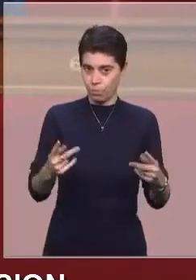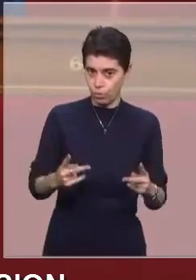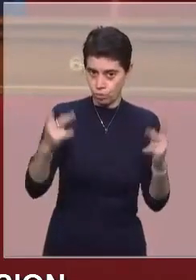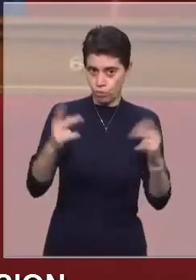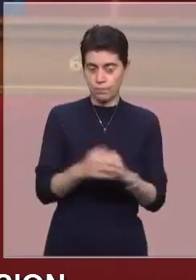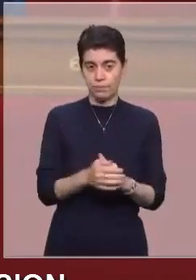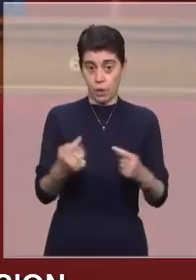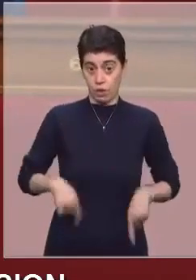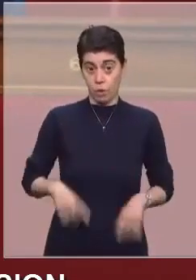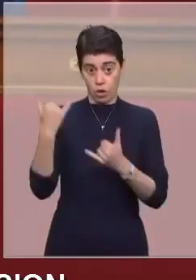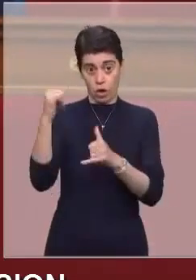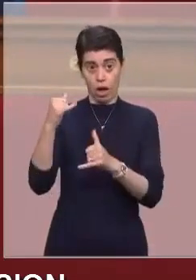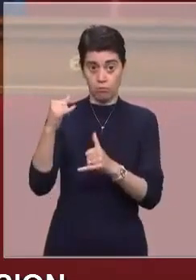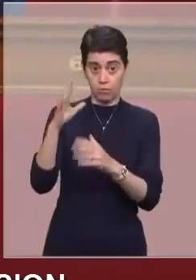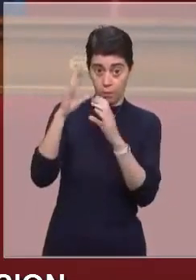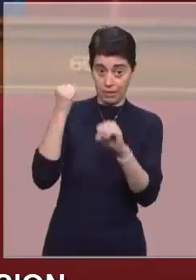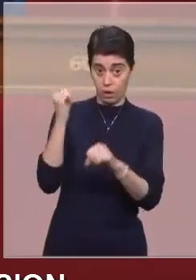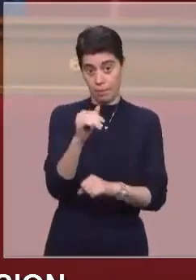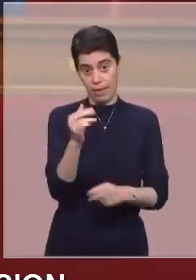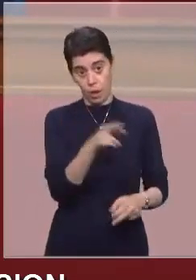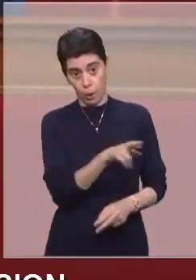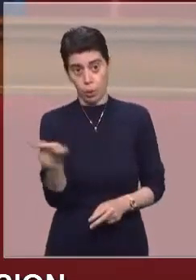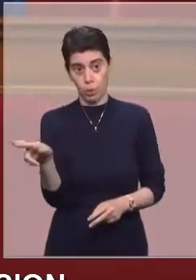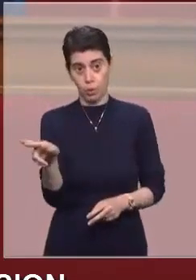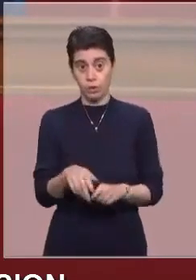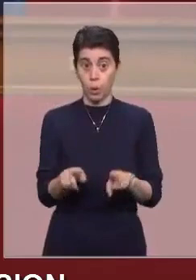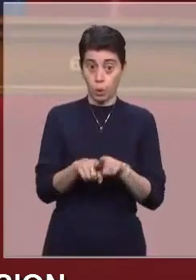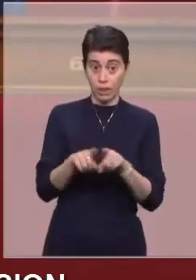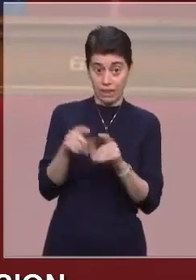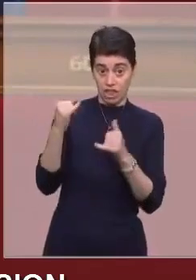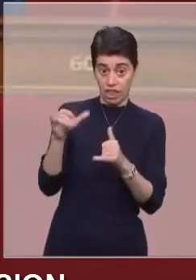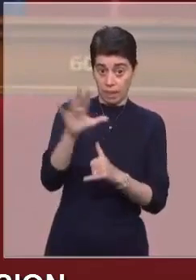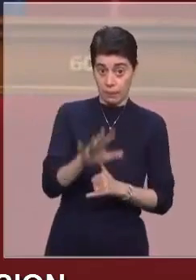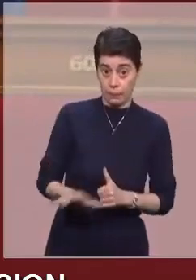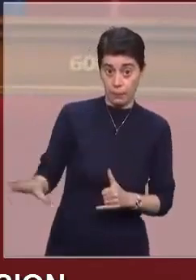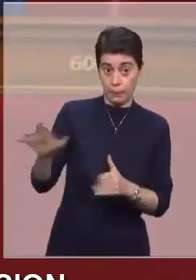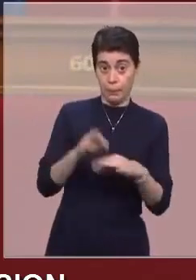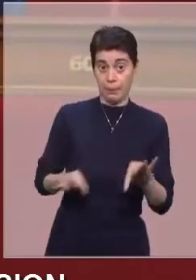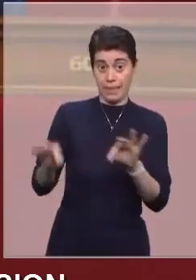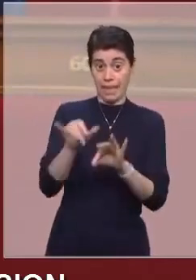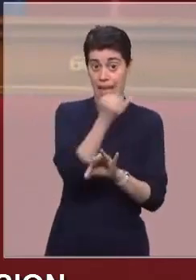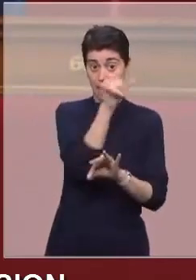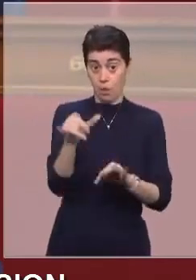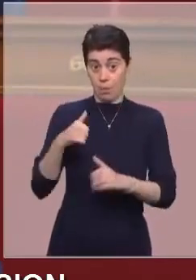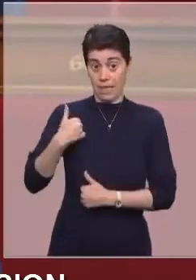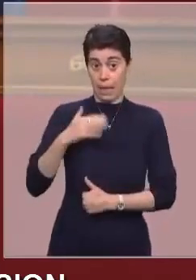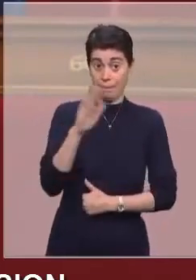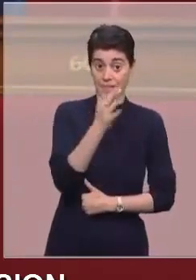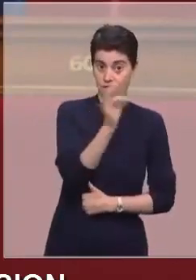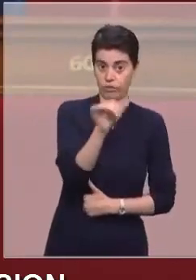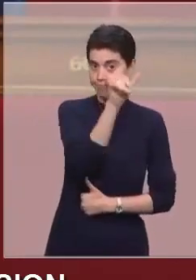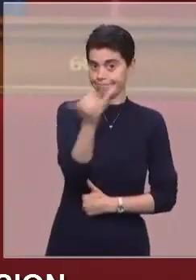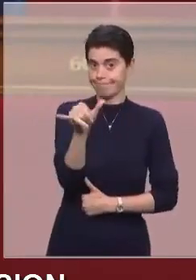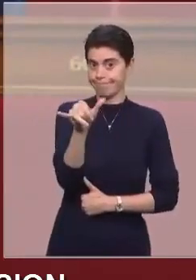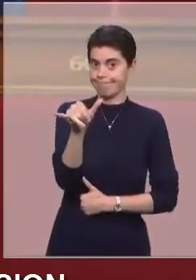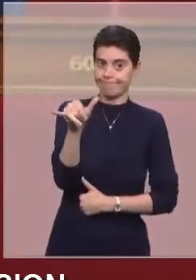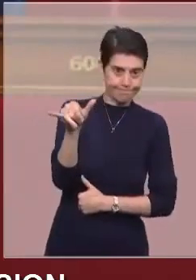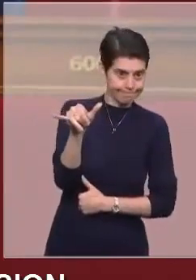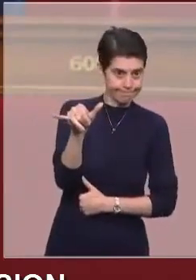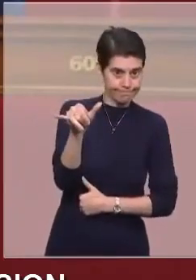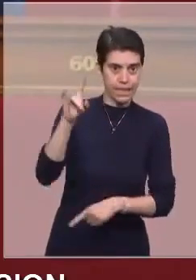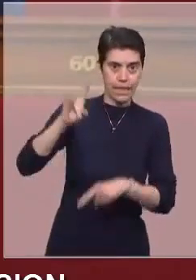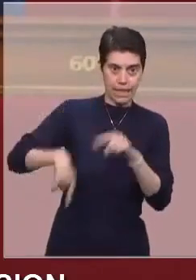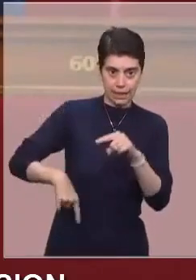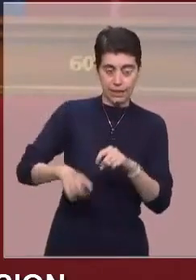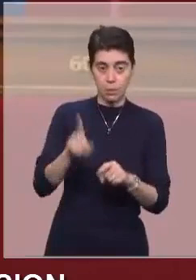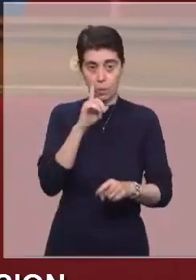algérien a rappelé son ambassadeur et interdit le survol du territoire algérien aux avions militaires français en réaction à des